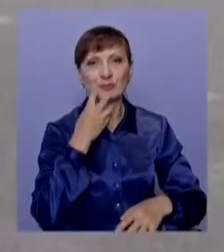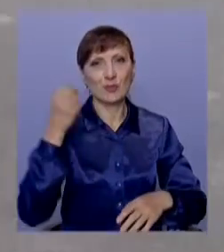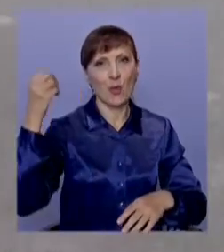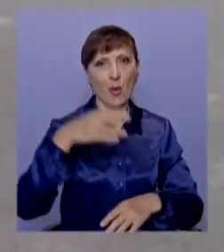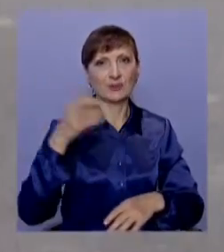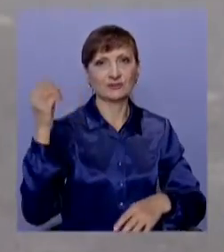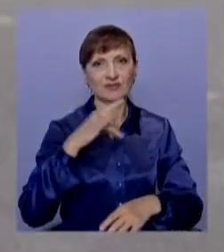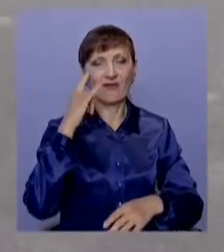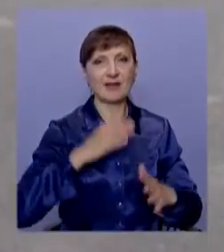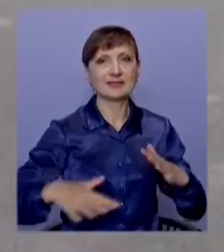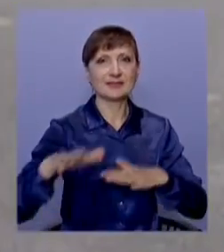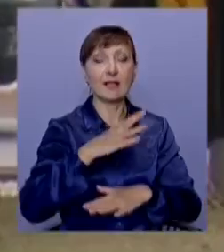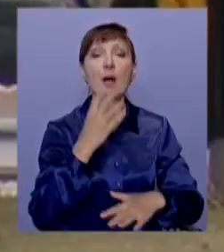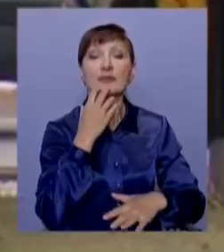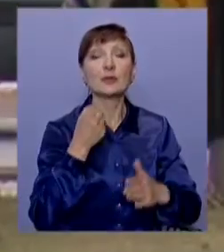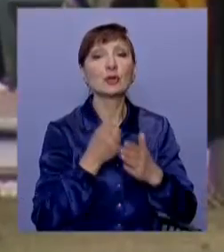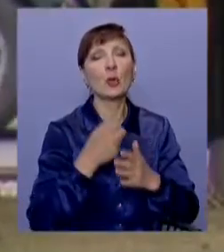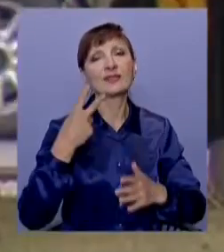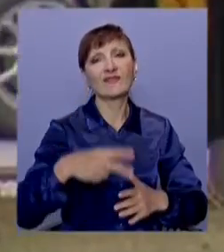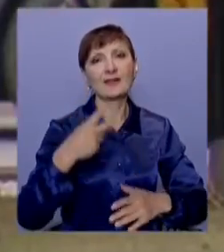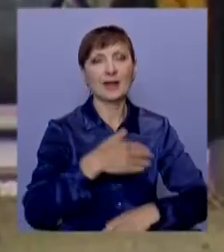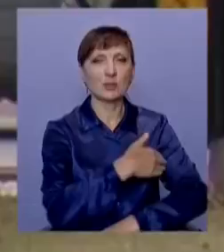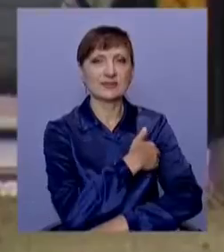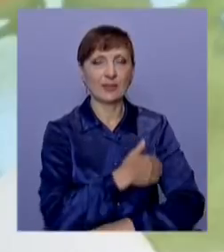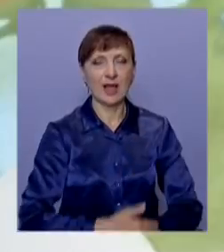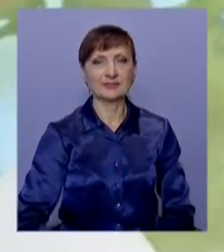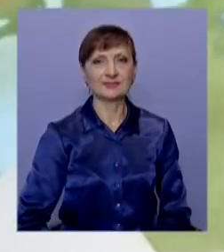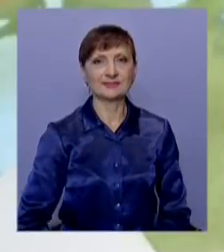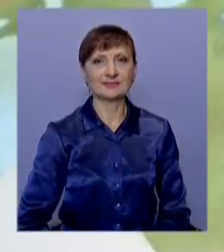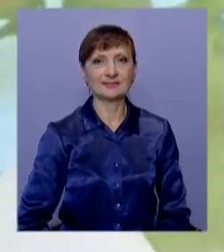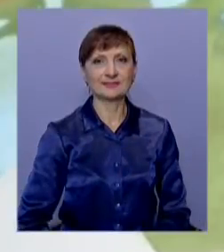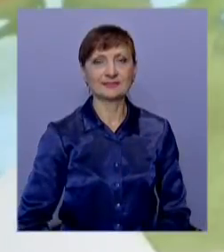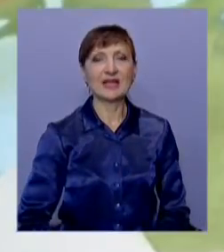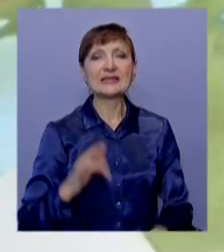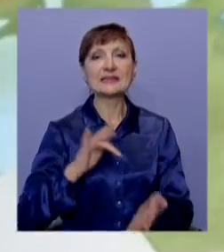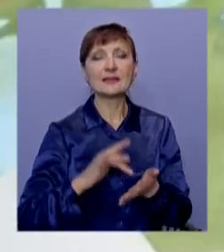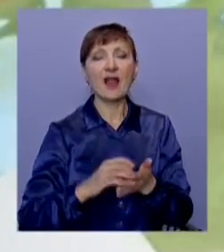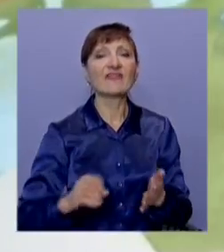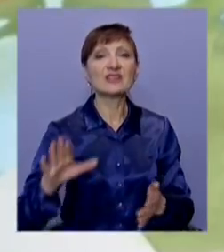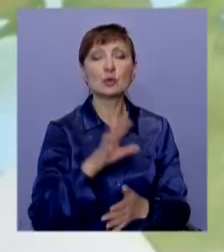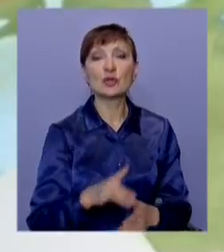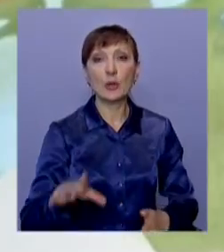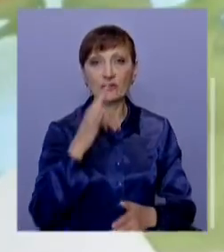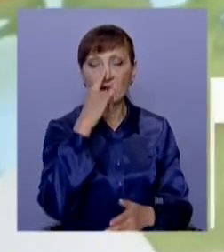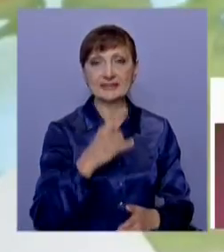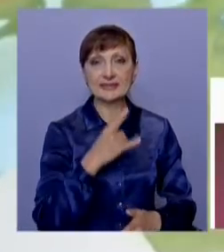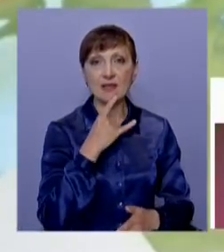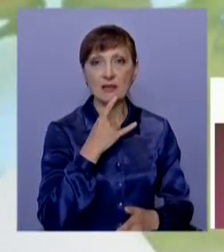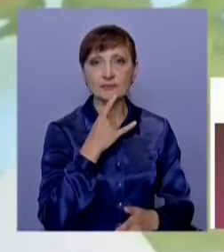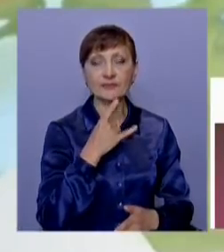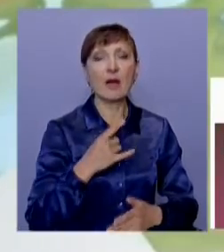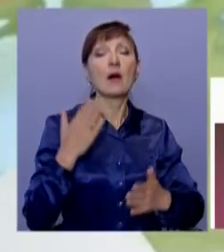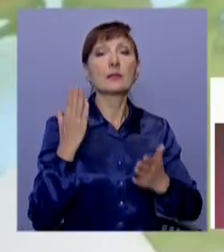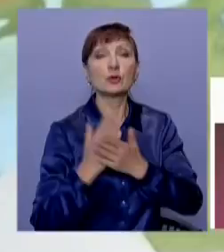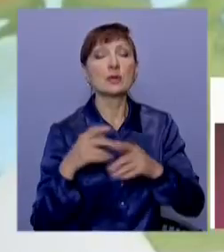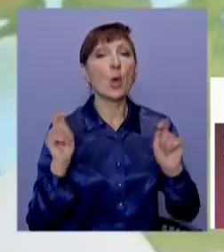большей части Казахстана. Потеплеет до 20 градусов. В центральных и восточных регионах нашей страны